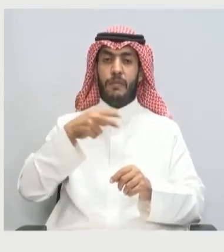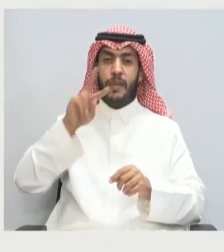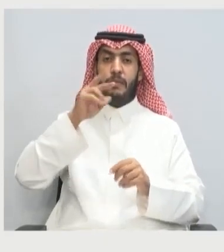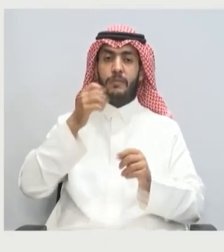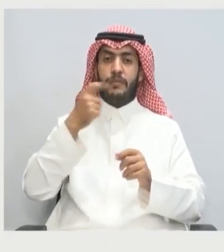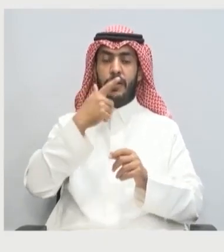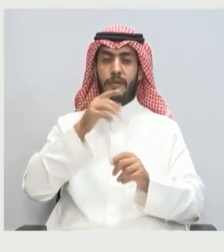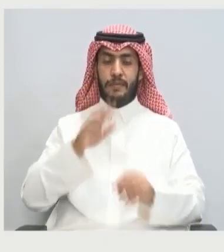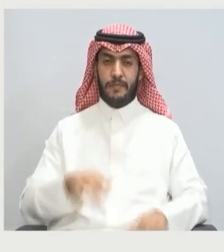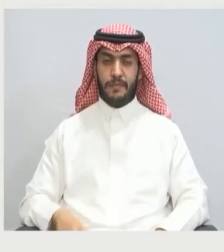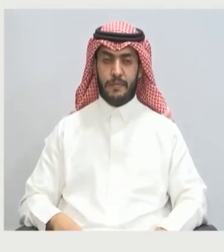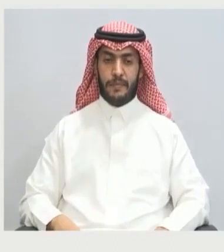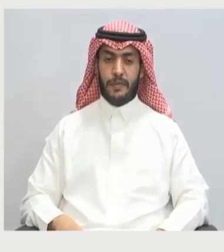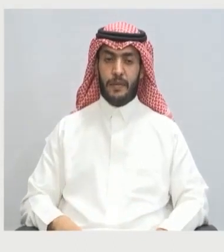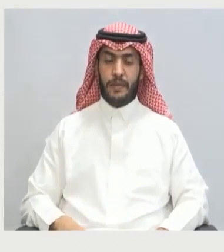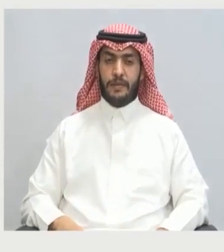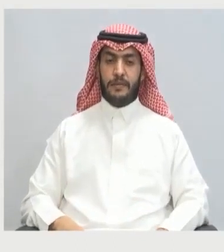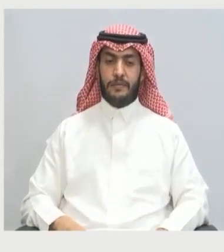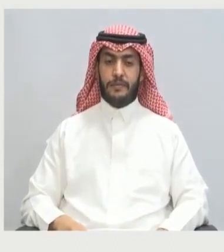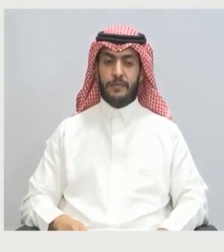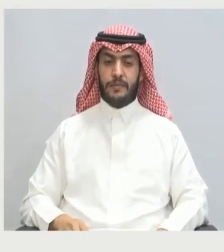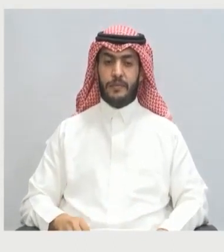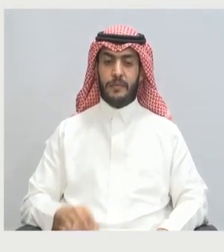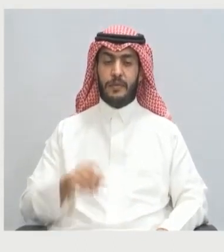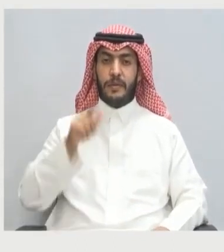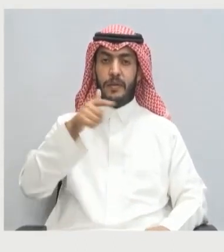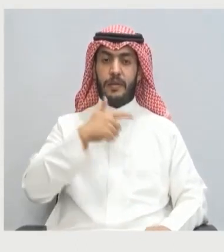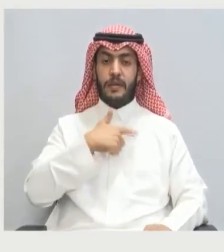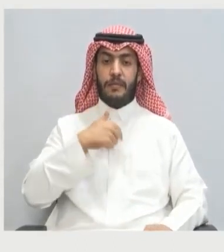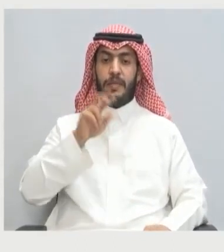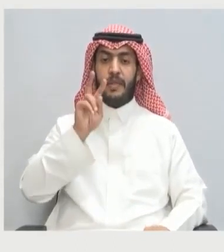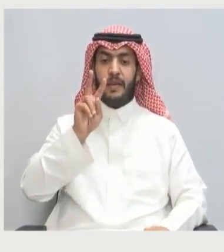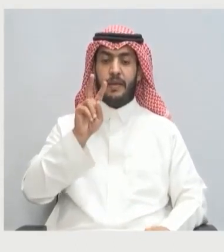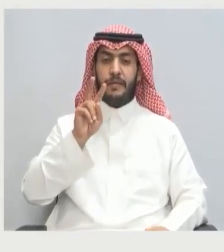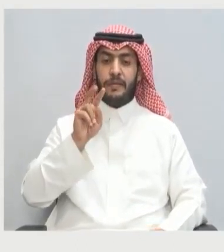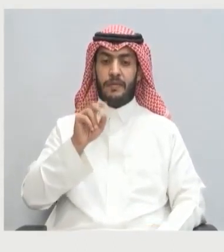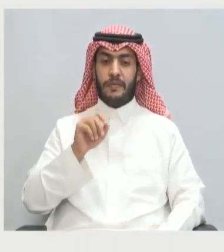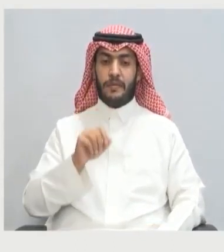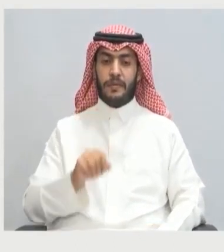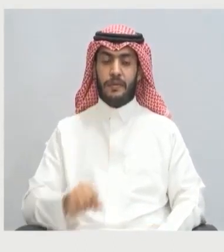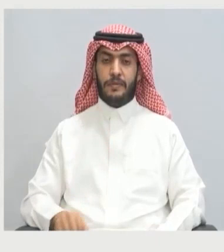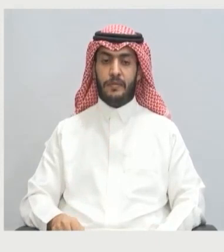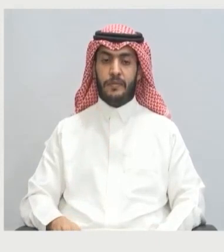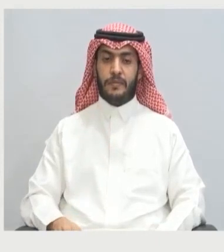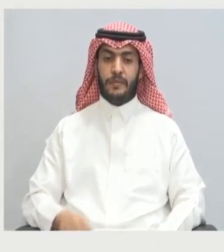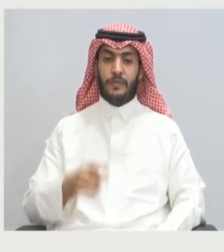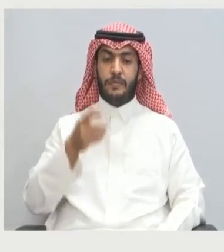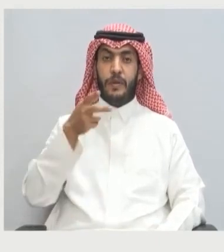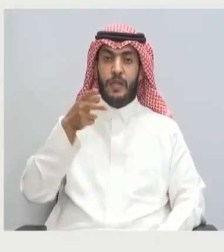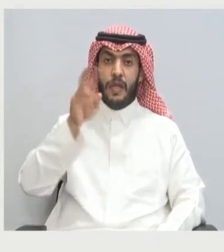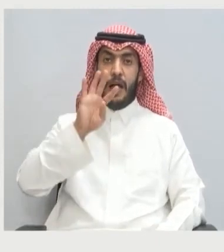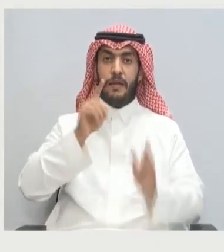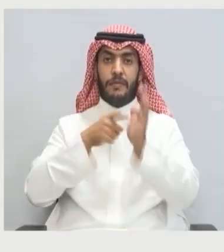مرتين اذا هذا يعطيني مؤشر ان هنا ستكون اثنان احسنتم السرعه تتضاعف